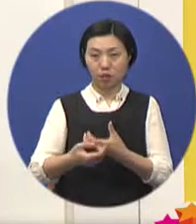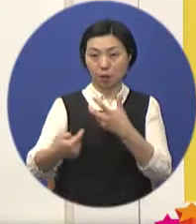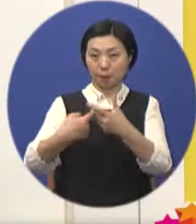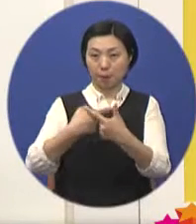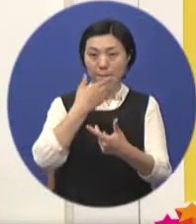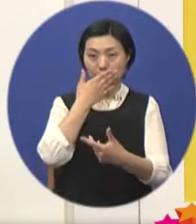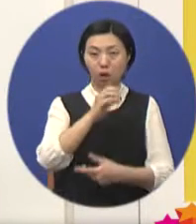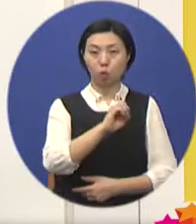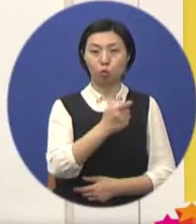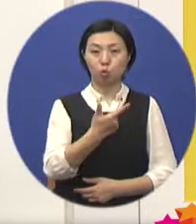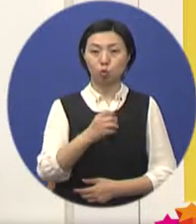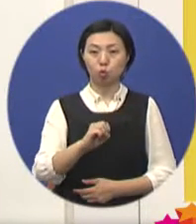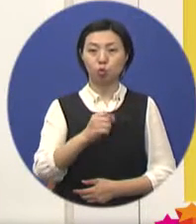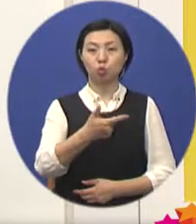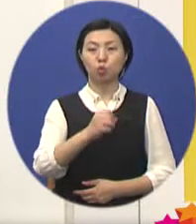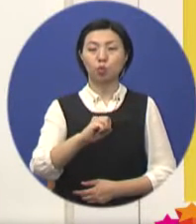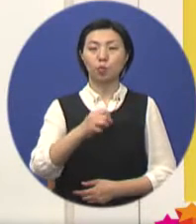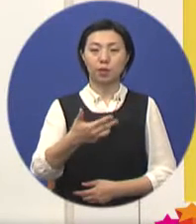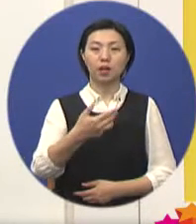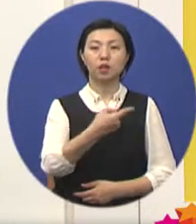ARS